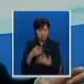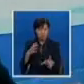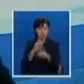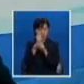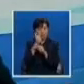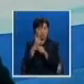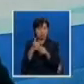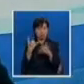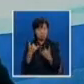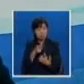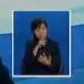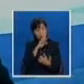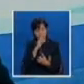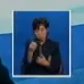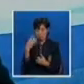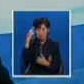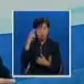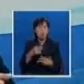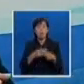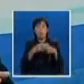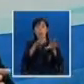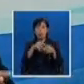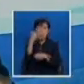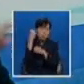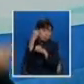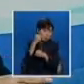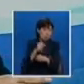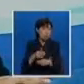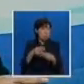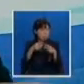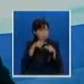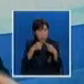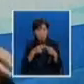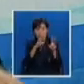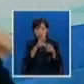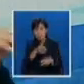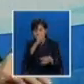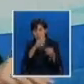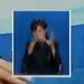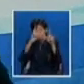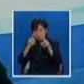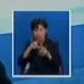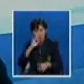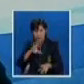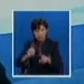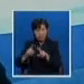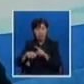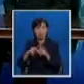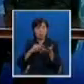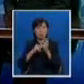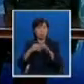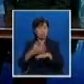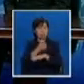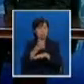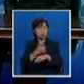ให้มีการเคลื่อนไหวมีการใช้ความรุนแรงมีการใช้การก่อการร้ายมีการใช้อาวุธสงคราม แล้วมาเป็นตัวชี้ว่าการเมืองเดินไปทางไหนเนี่ย